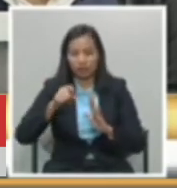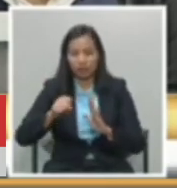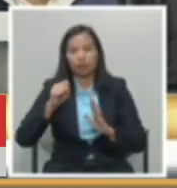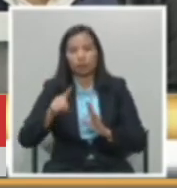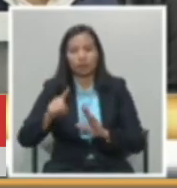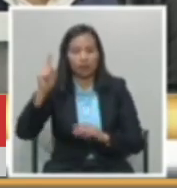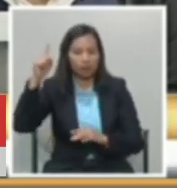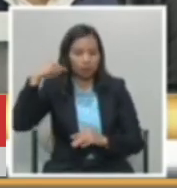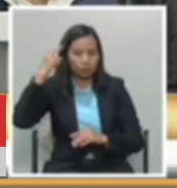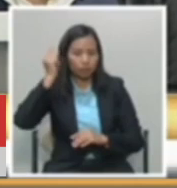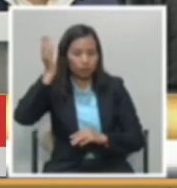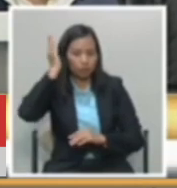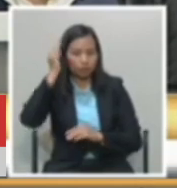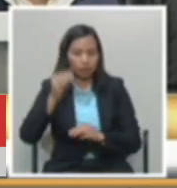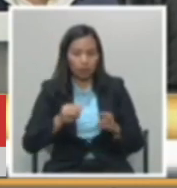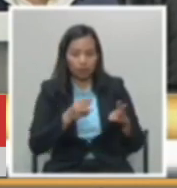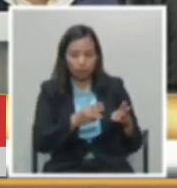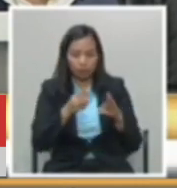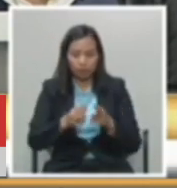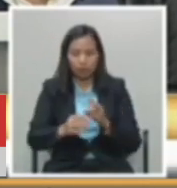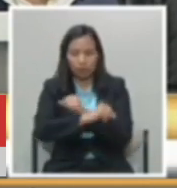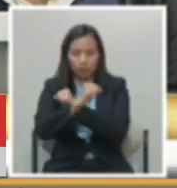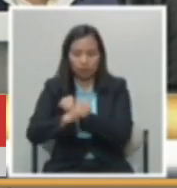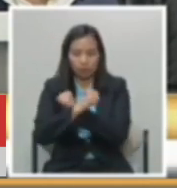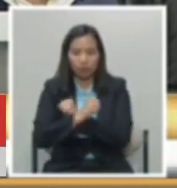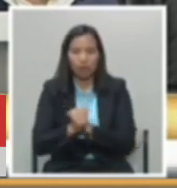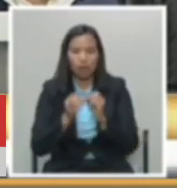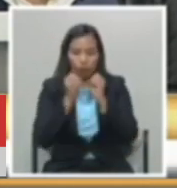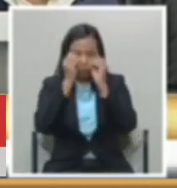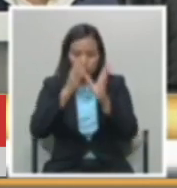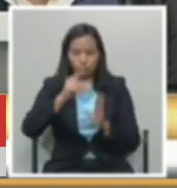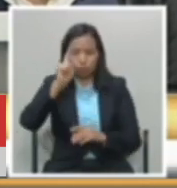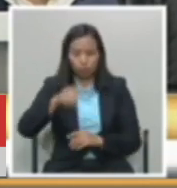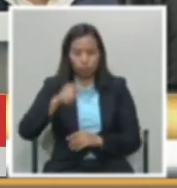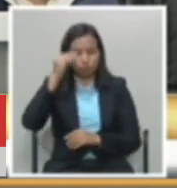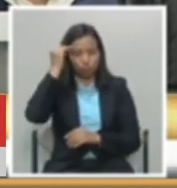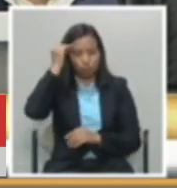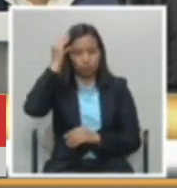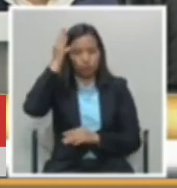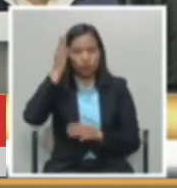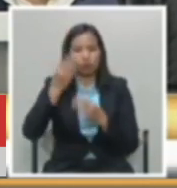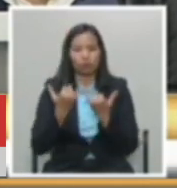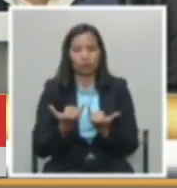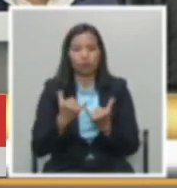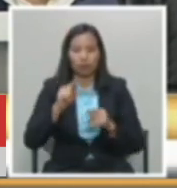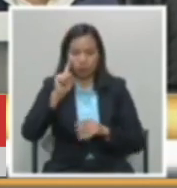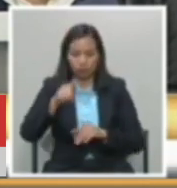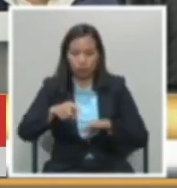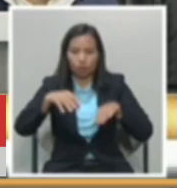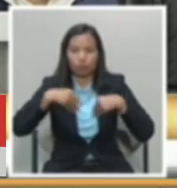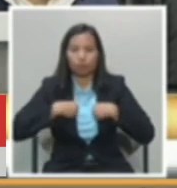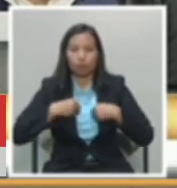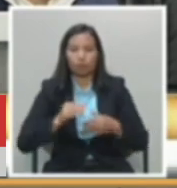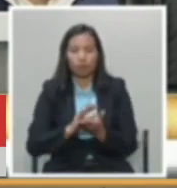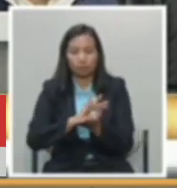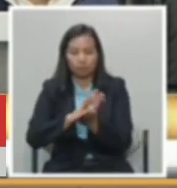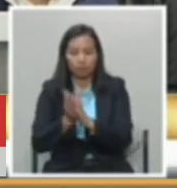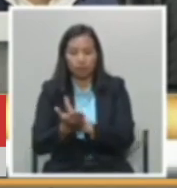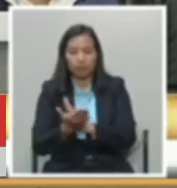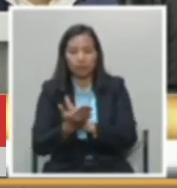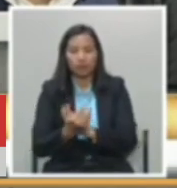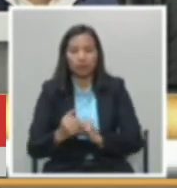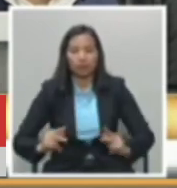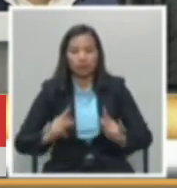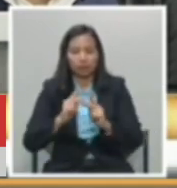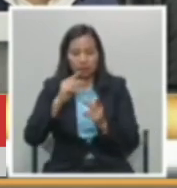านครูจะต้องรู้เรื่องนี้เพื่อรับมือกับเด็กวันนี้ต้องยอมรับท่านลองดูก็ได้ท่านลองบูรณาการดูที่กับกระทรว